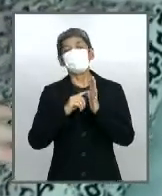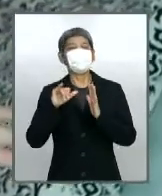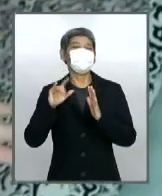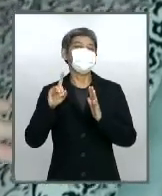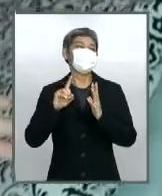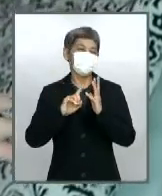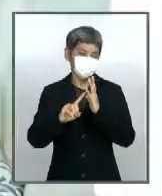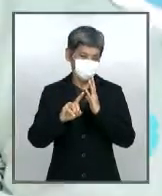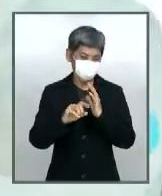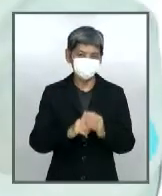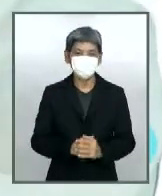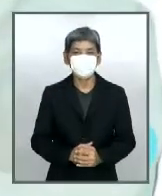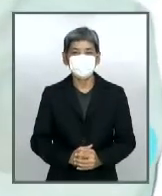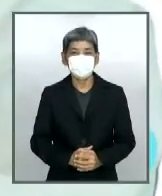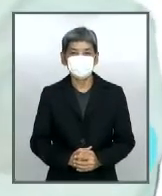ไม่ค่ะ